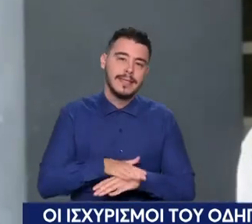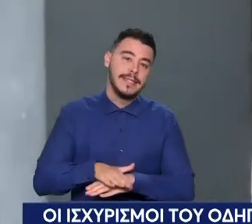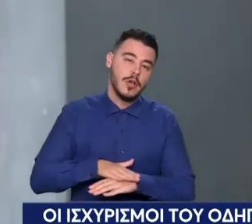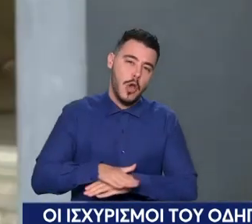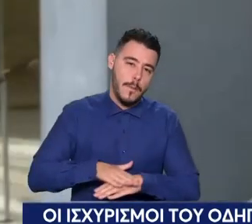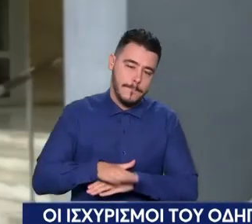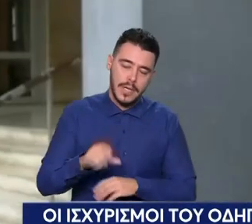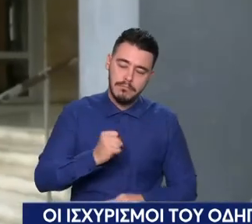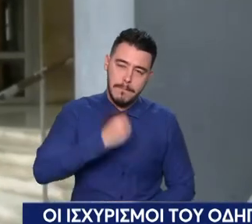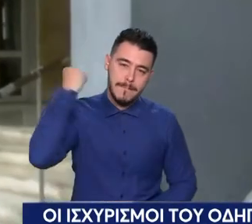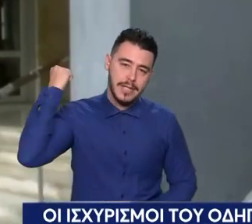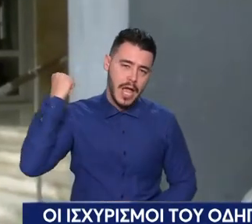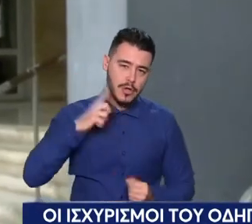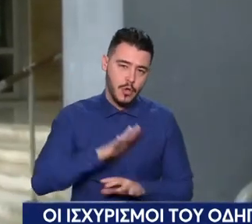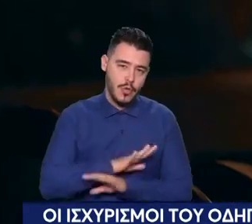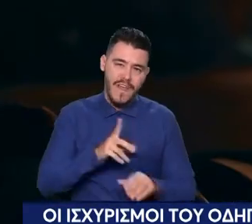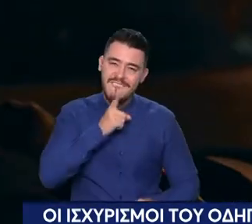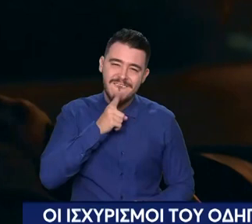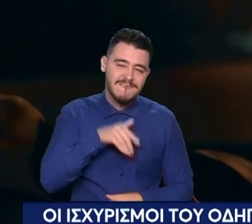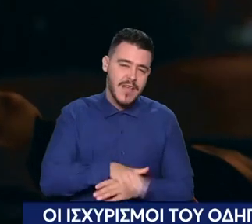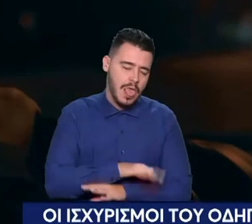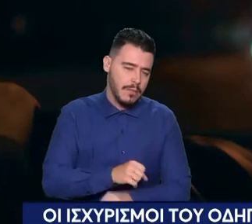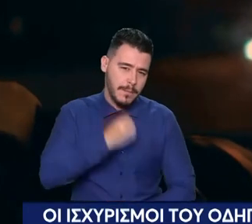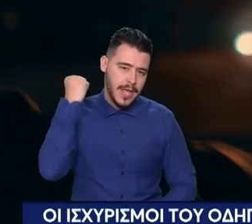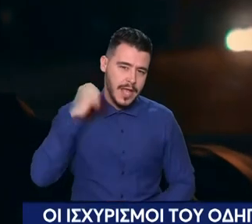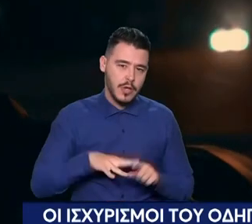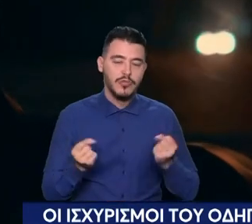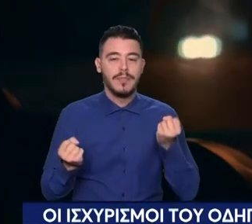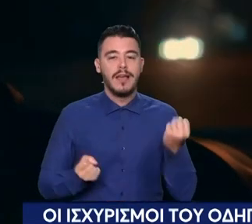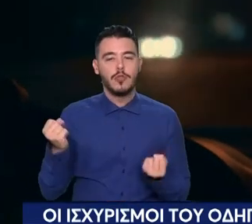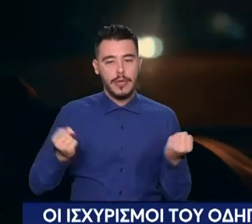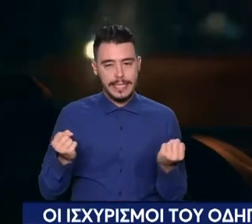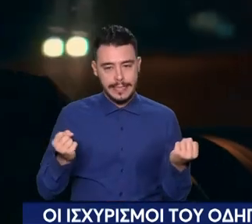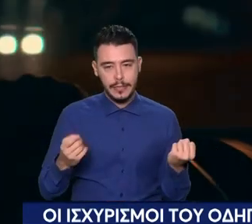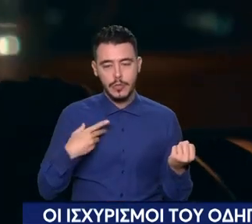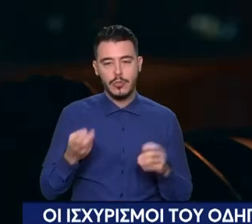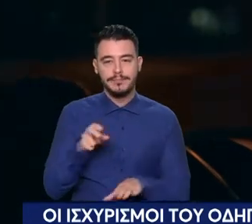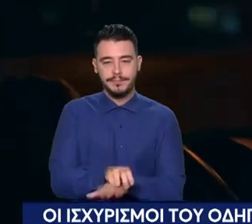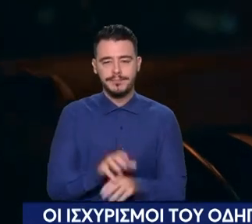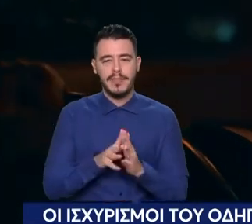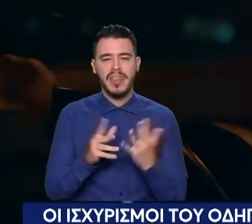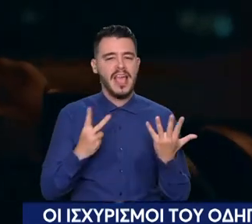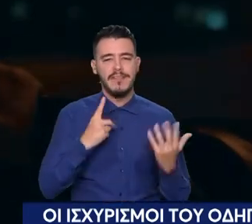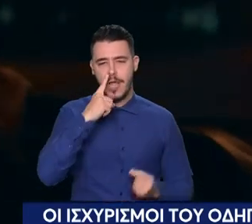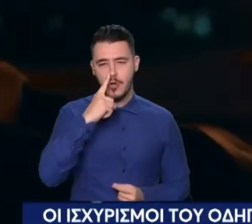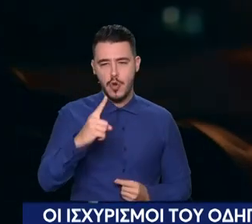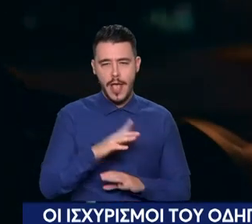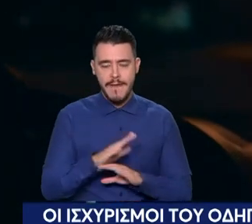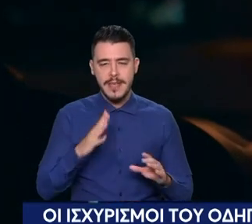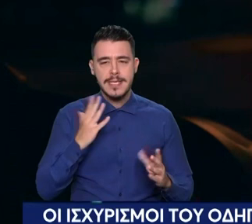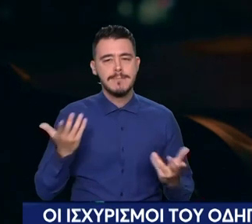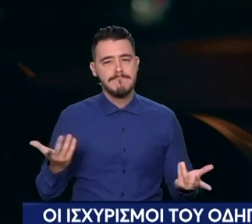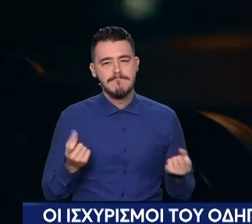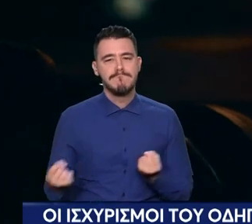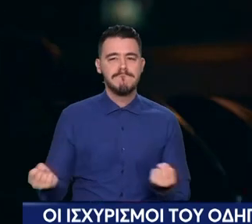δήλωσε μετανιωμένος για τα όσα έκανε εκείνο το βράδυ. Το αυτοκίνητο το είχα από τις 17 Νοεμβρίου, λίγες μέρες πριν το δυστύχημα και ήμασταν